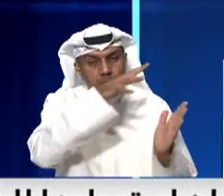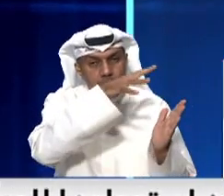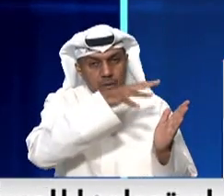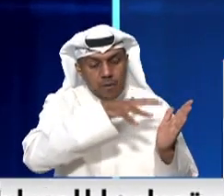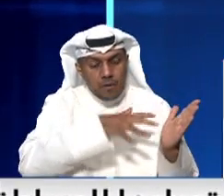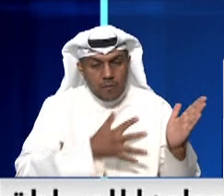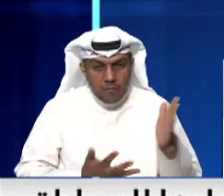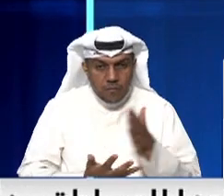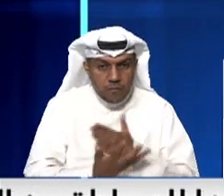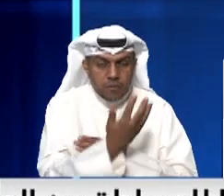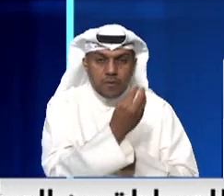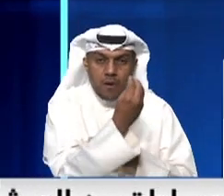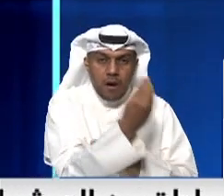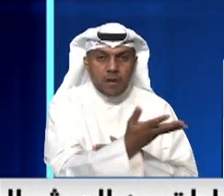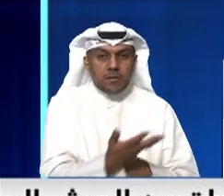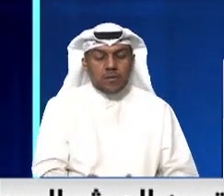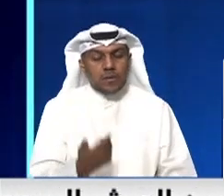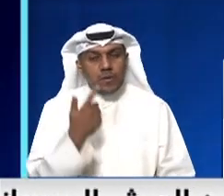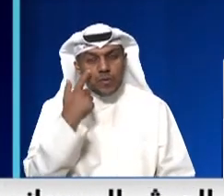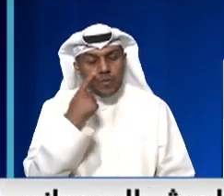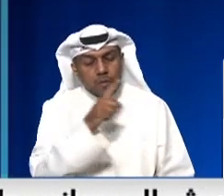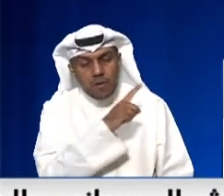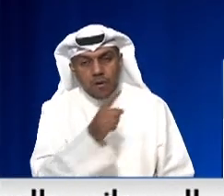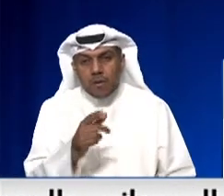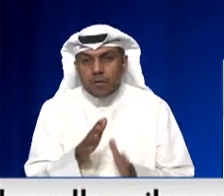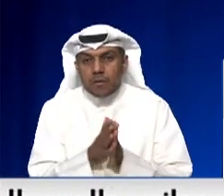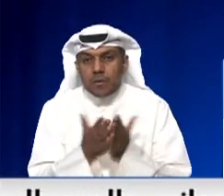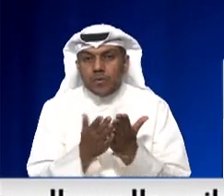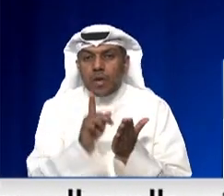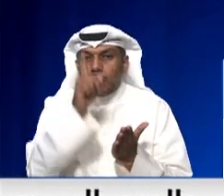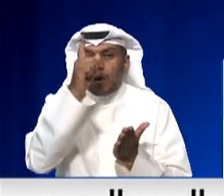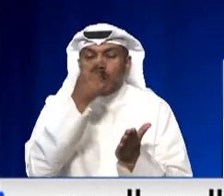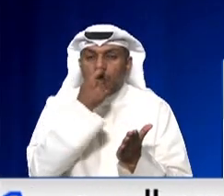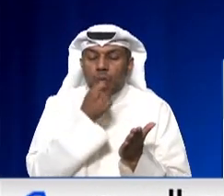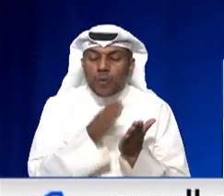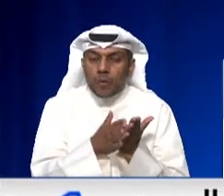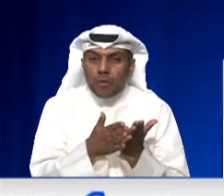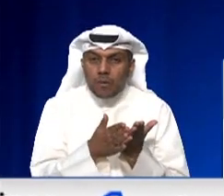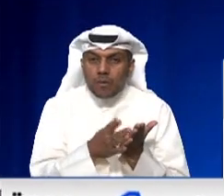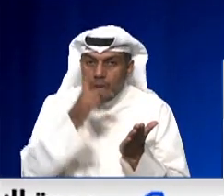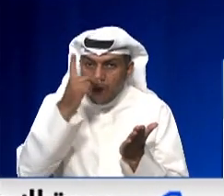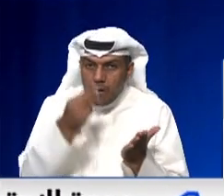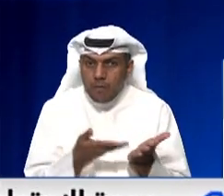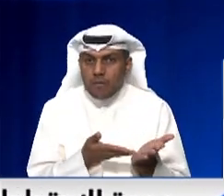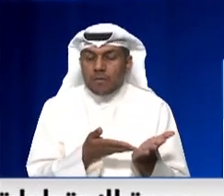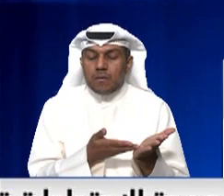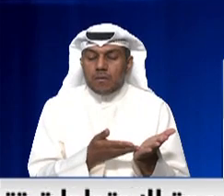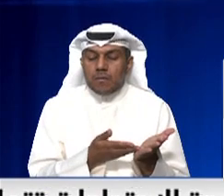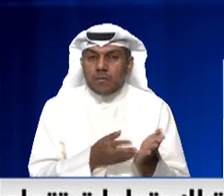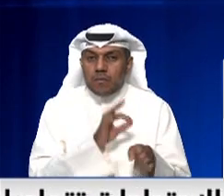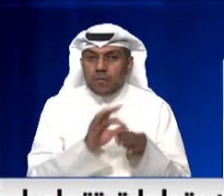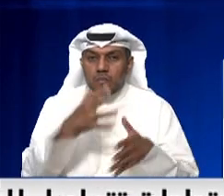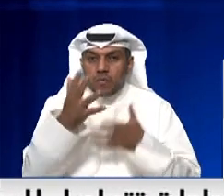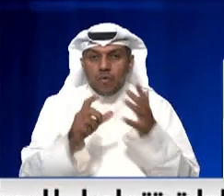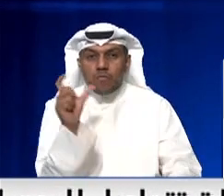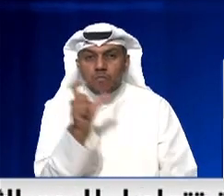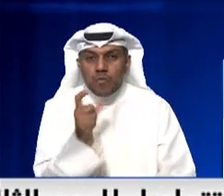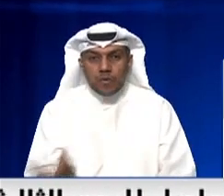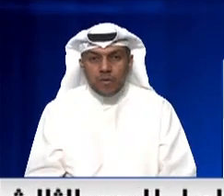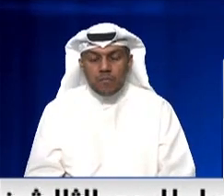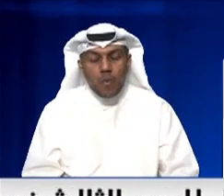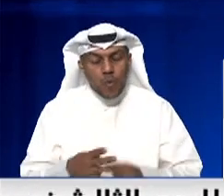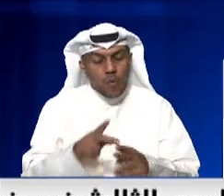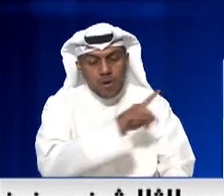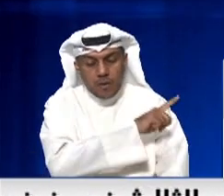لقيام احد المتطرفين بحرق نسخه من القران الكريم الى جانب الاعراب عن احتجاج الكويت